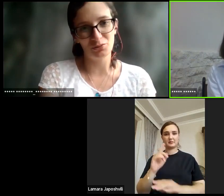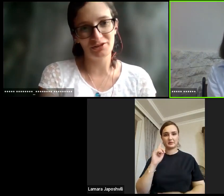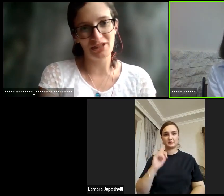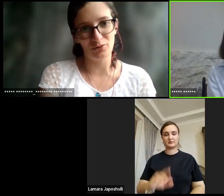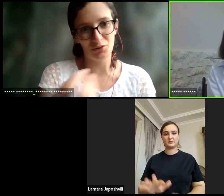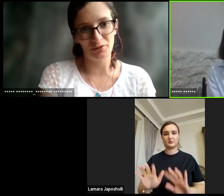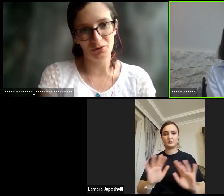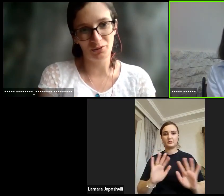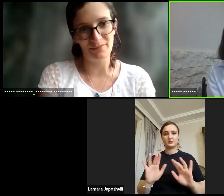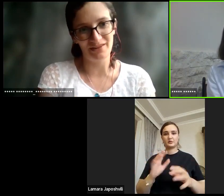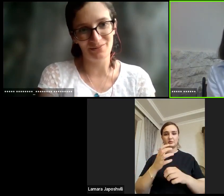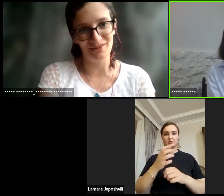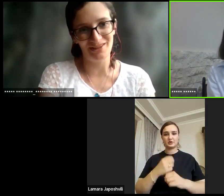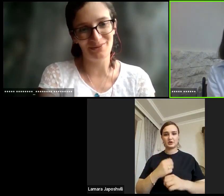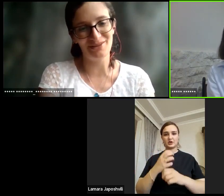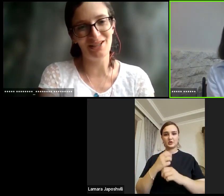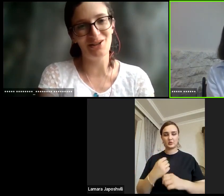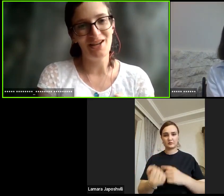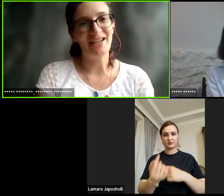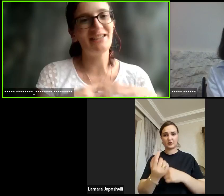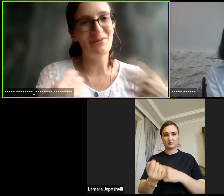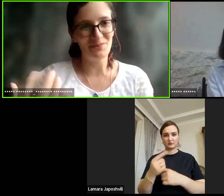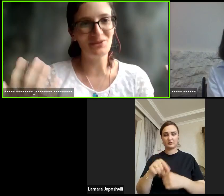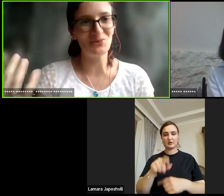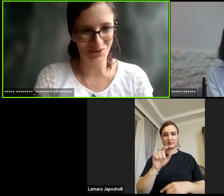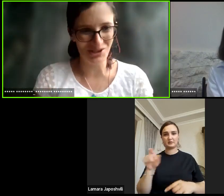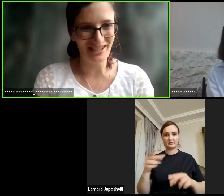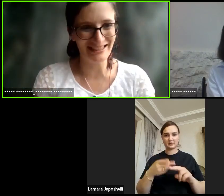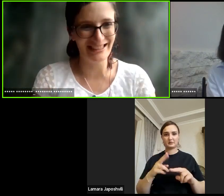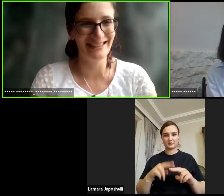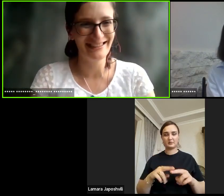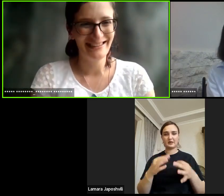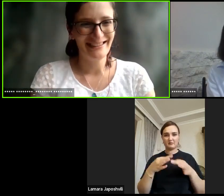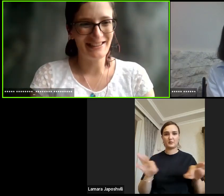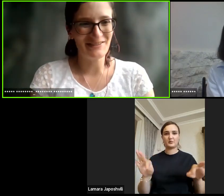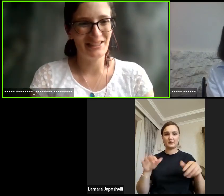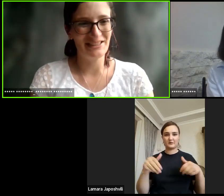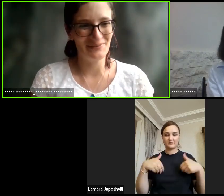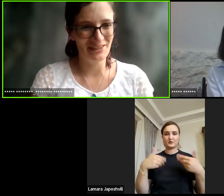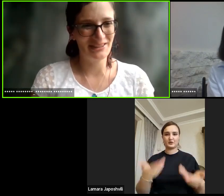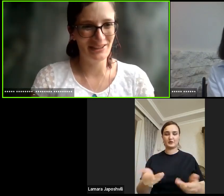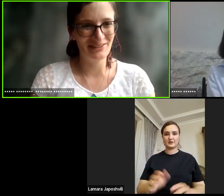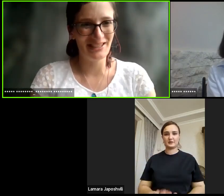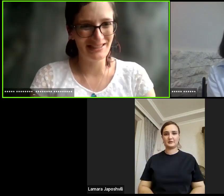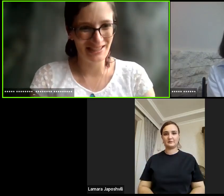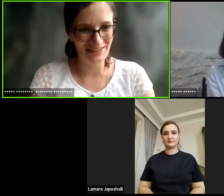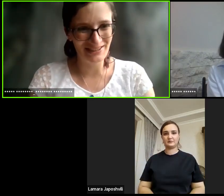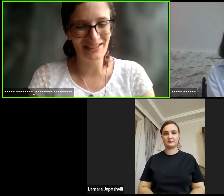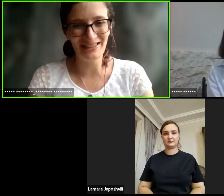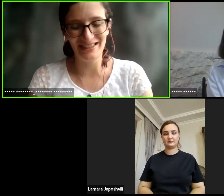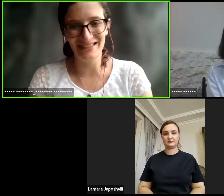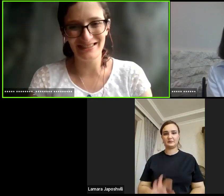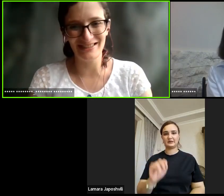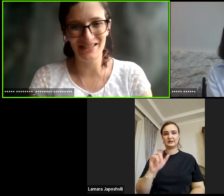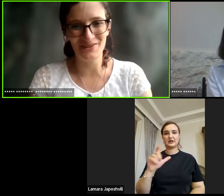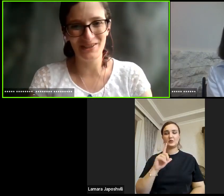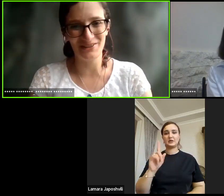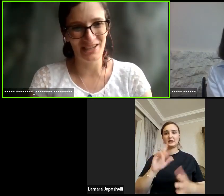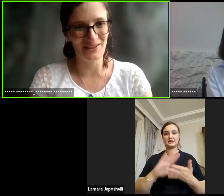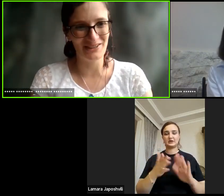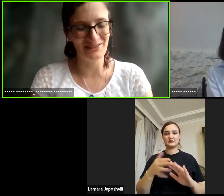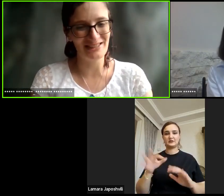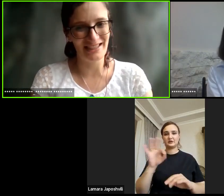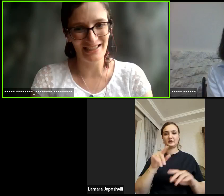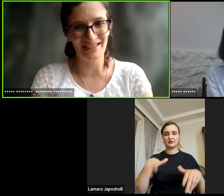ფუნქციონირების შეზღუდვა წარმოეშვებათ ხოლმე ამ ადამიანებს და აი თამამად ურჩიეთ მაგალითად მე და თეონარაძე შევთანხმდით ეს რჩევა